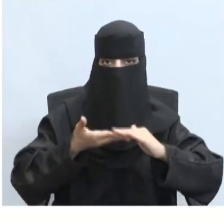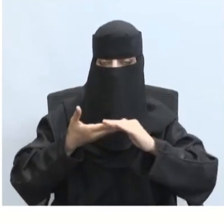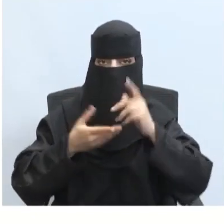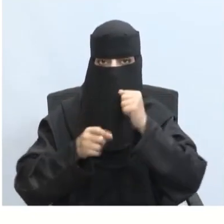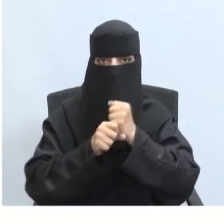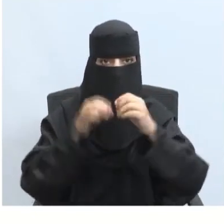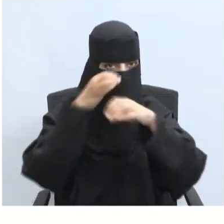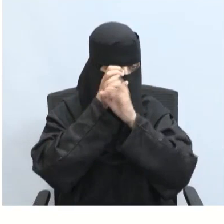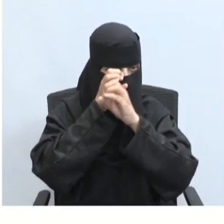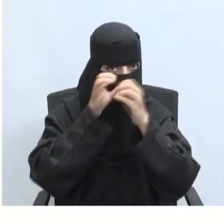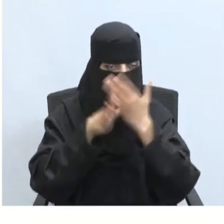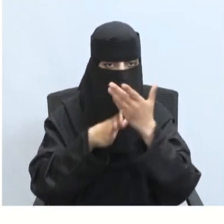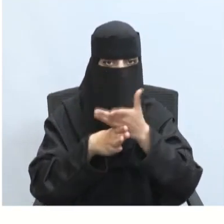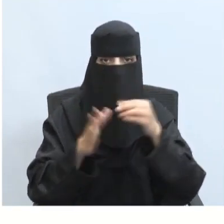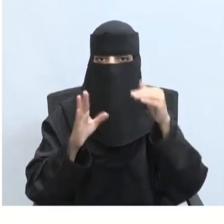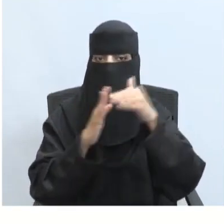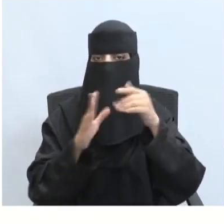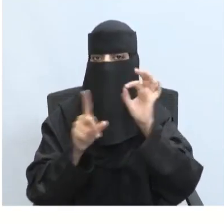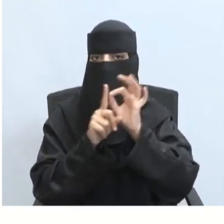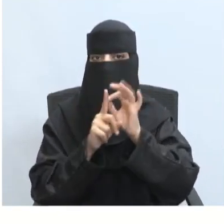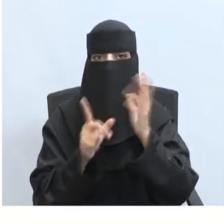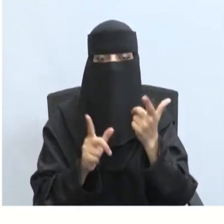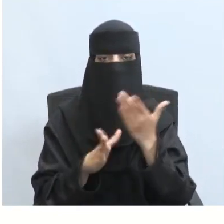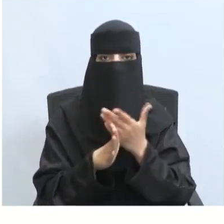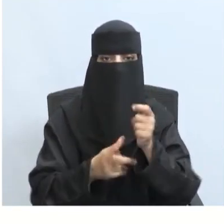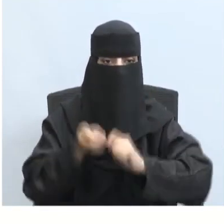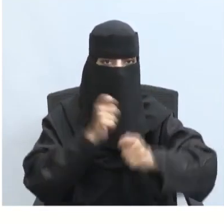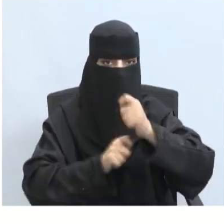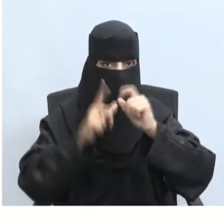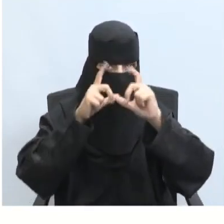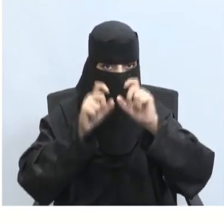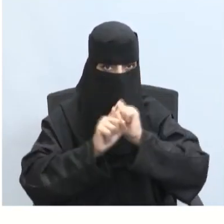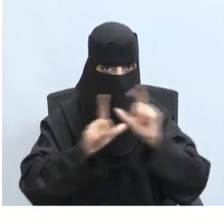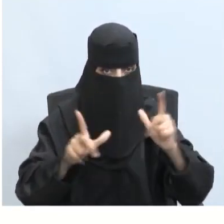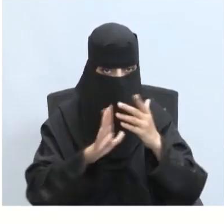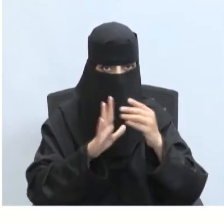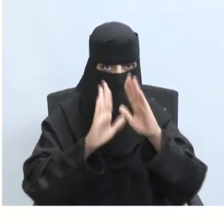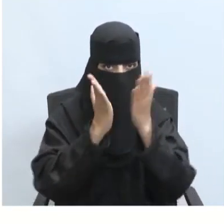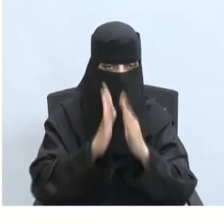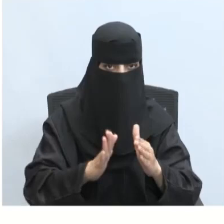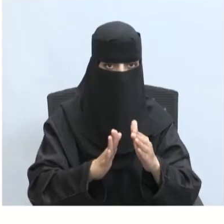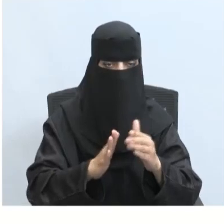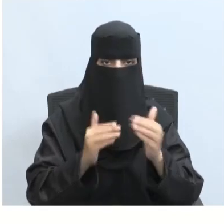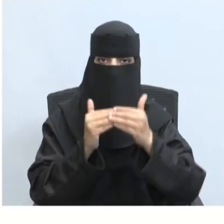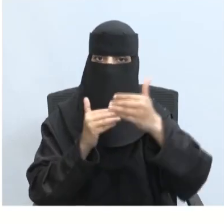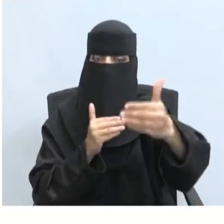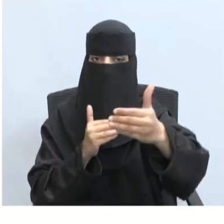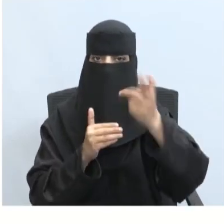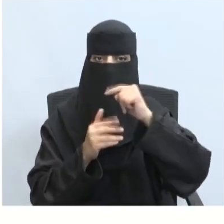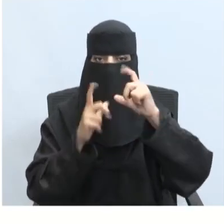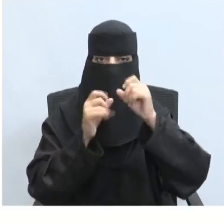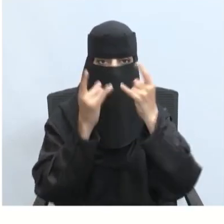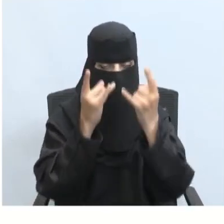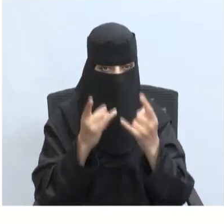وتستخدم المرايا من اجل ماذا من اجل تكوين صور واضحه للاجسام البعيده وصور